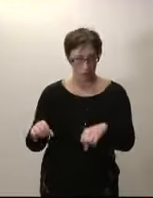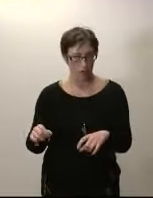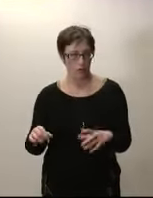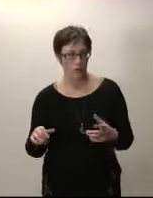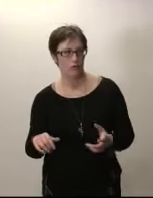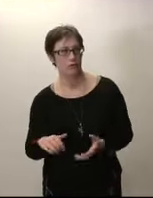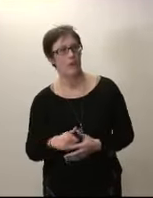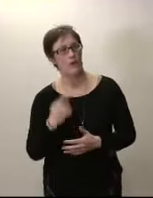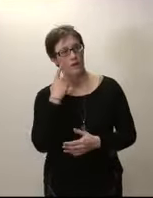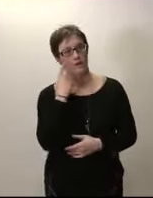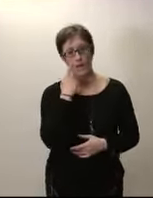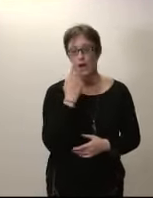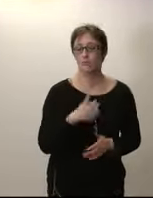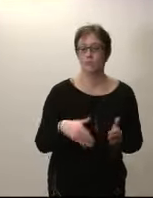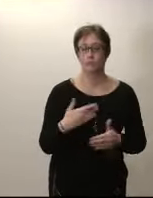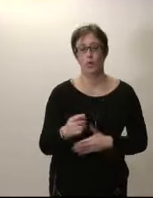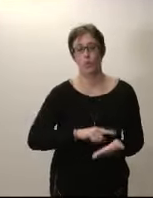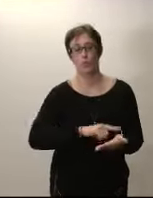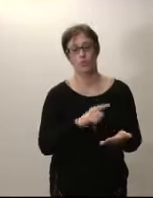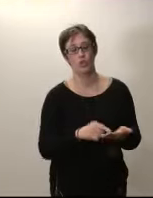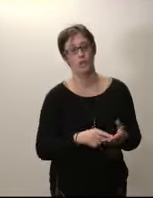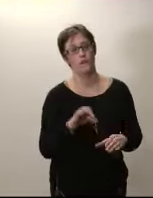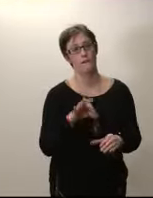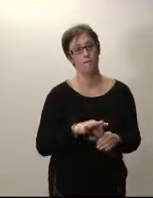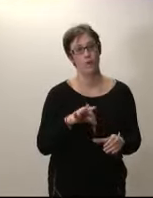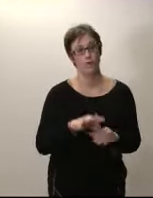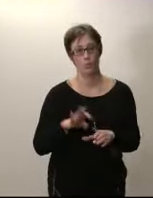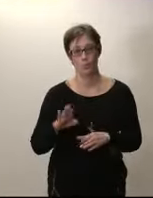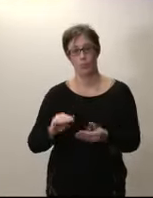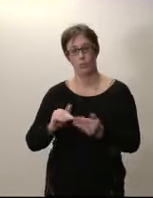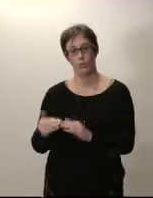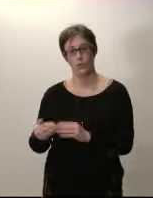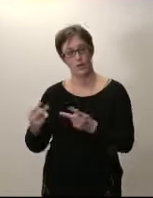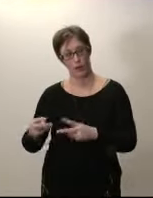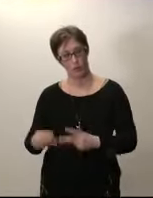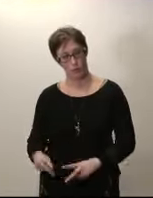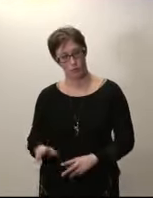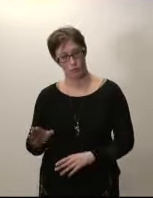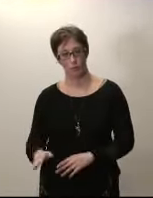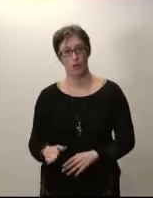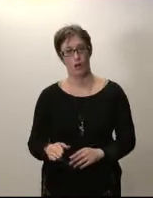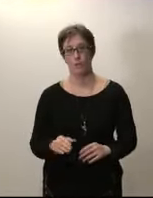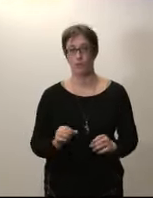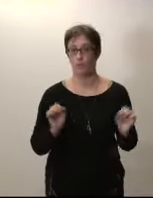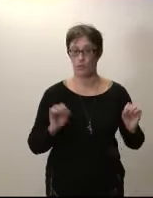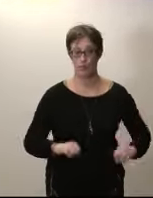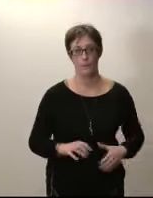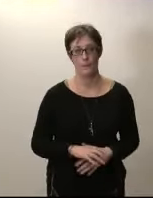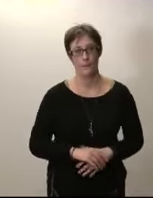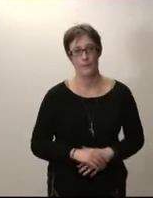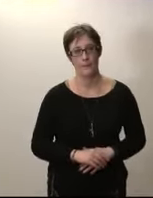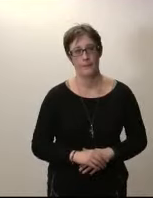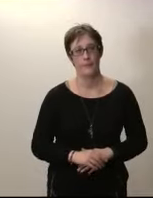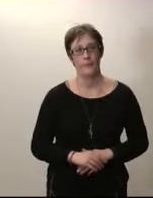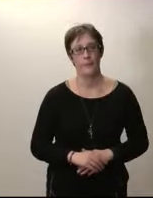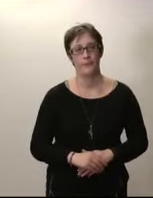en vote du budget de la communauté d'Aglo. Le principe est maintenu. Ensuite, vous